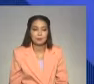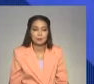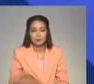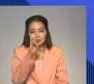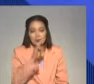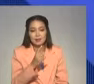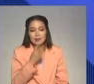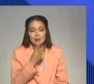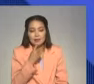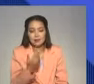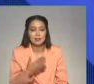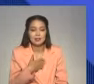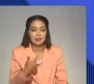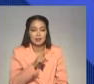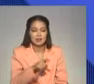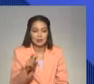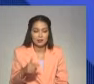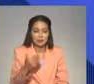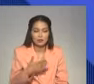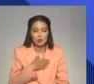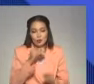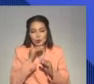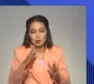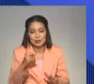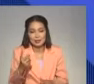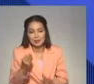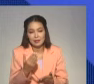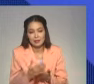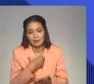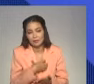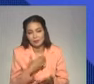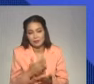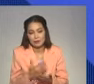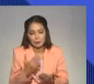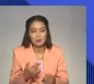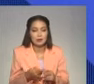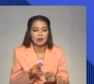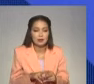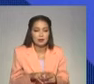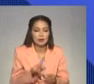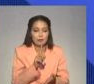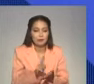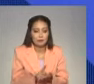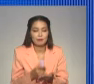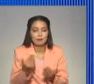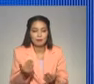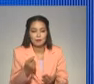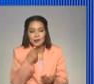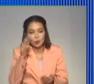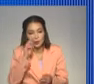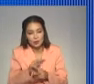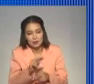Казахский язык – символ нашей гражданской идентичности и нашего духовного единства. Помимо повседневного средства общения, мы должны превратить его в язык науки